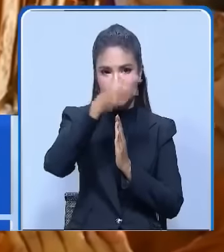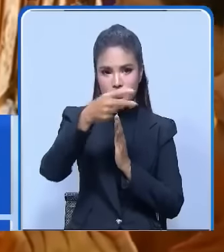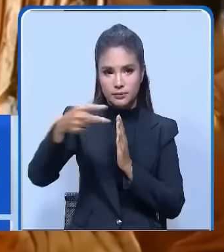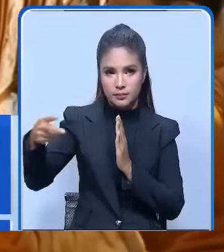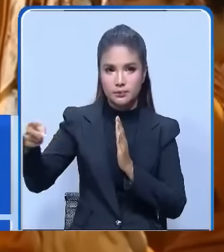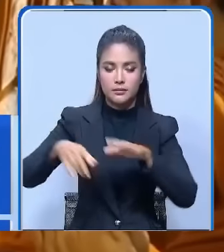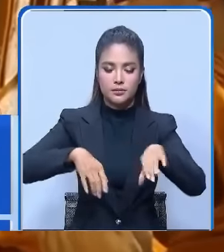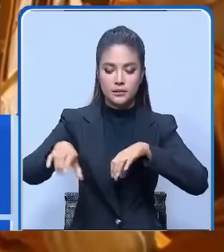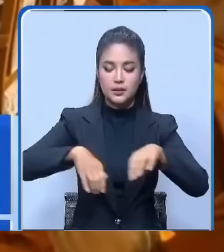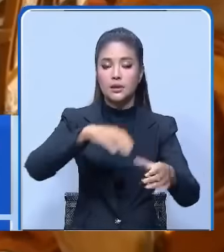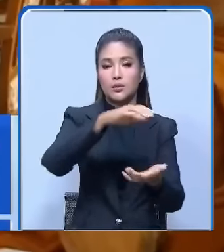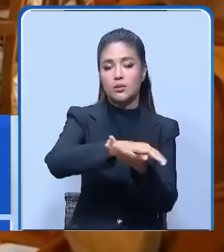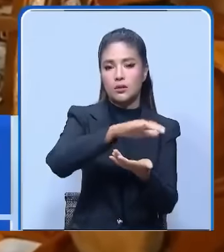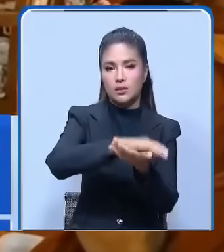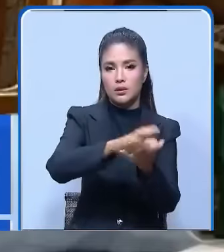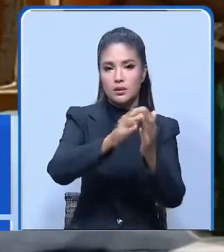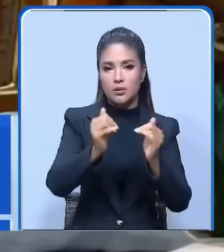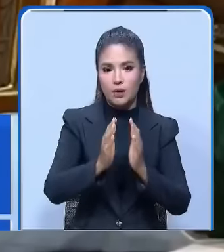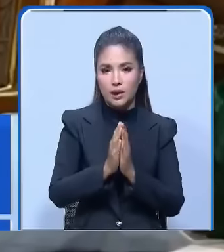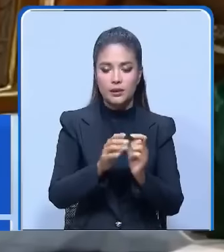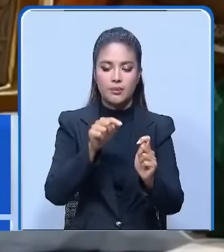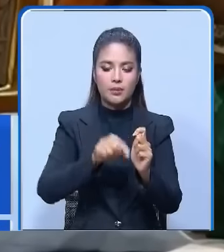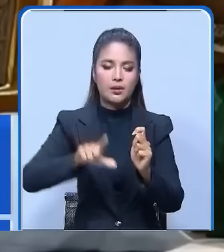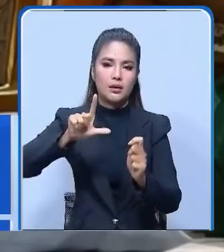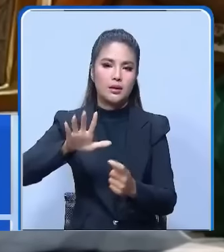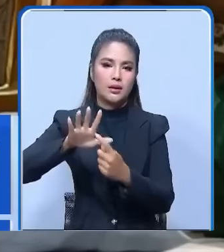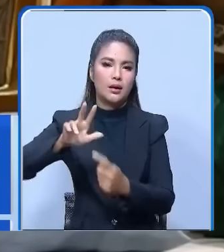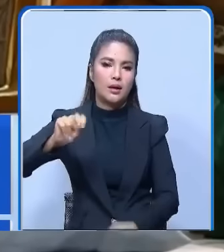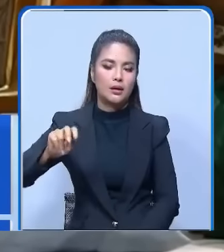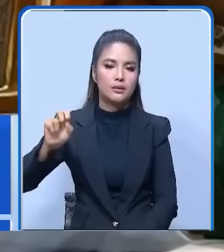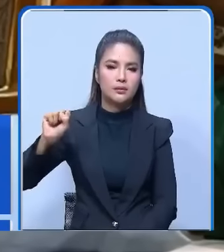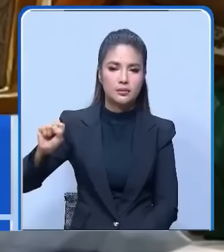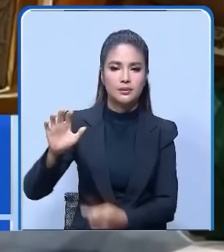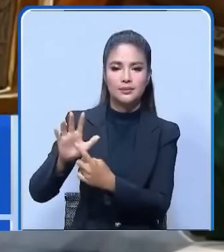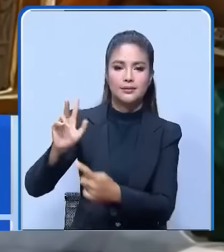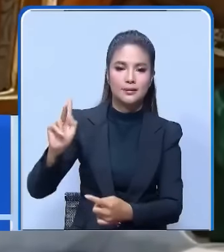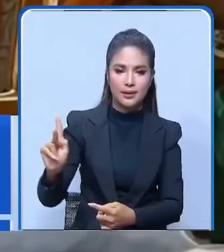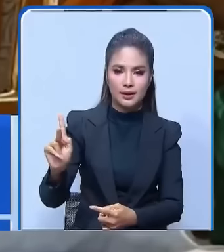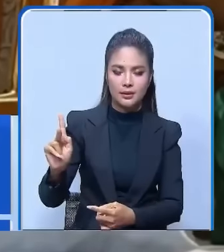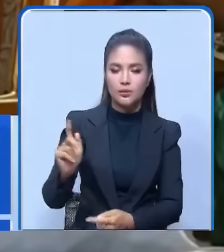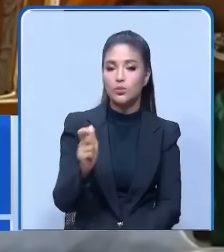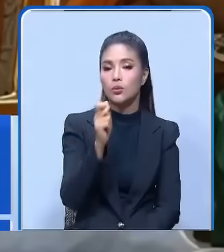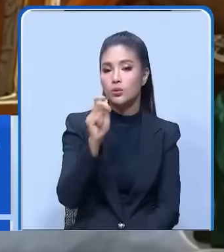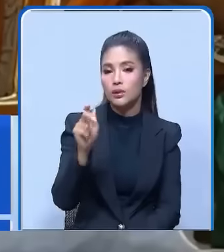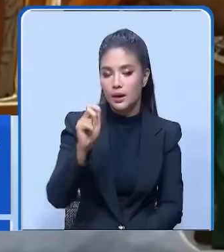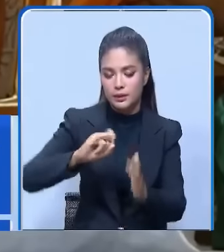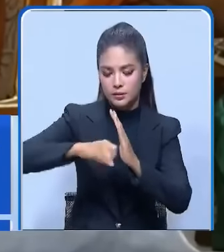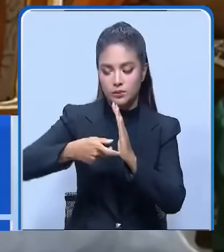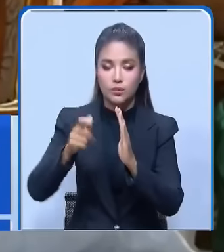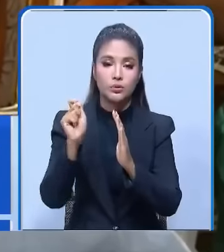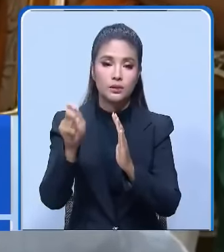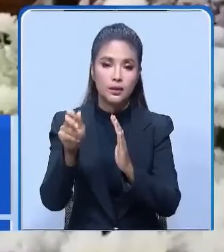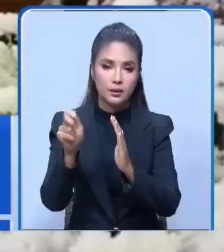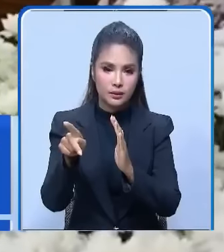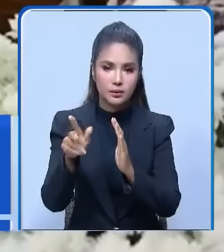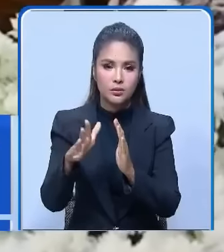ยาสังขารามค่ะอำเภอลานสักที่จังหวัดอุทัยธานีนะคะก็มีประชาชนหน่วยงานราชการภาคเอกชนมาร่วมพิธีกันเป็นจำนวนม